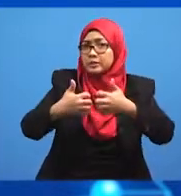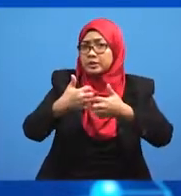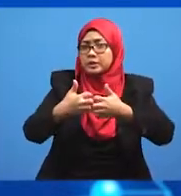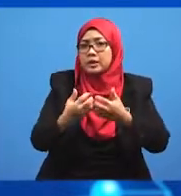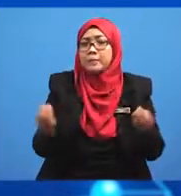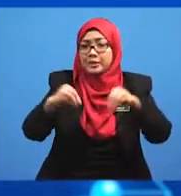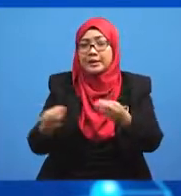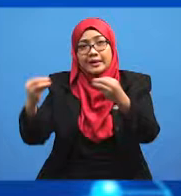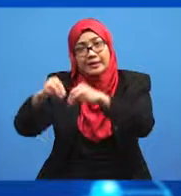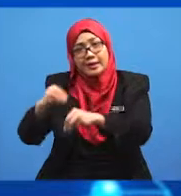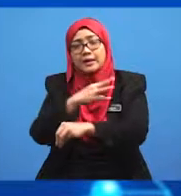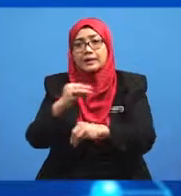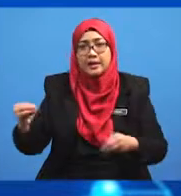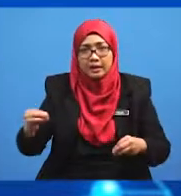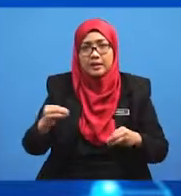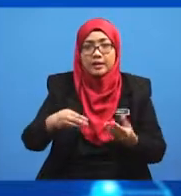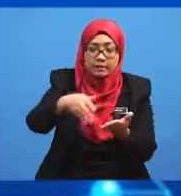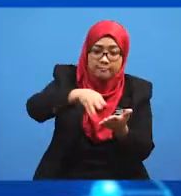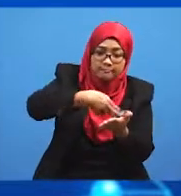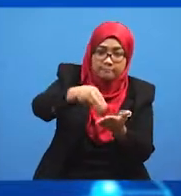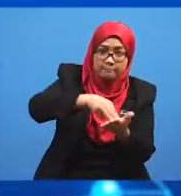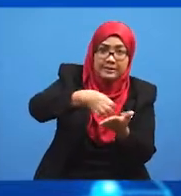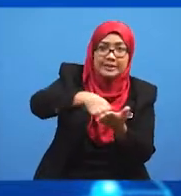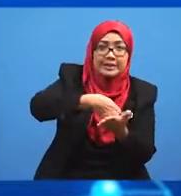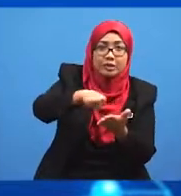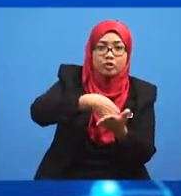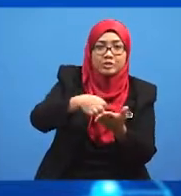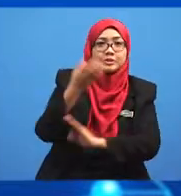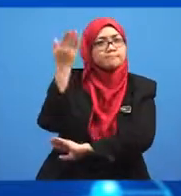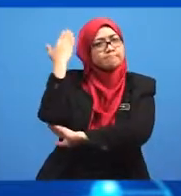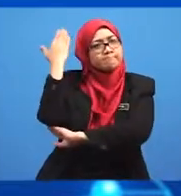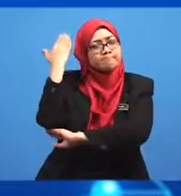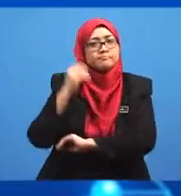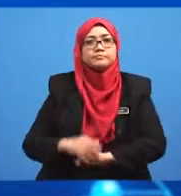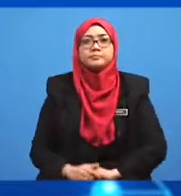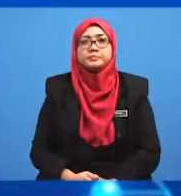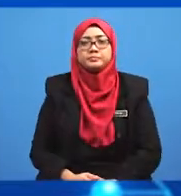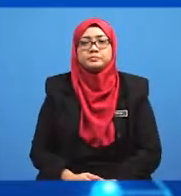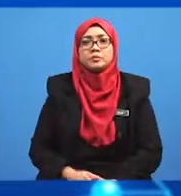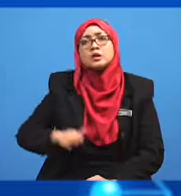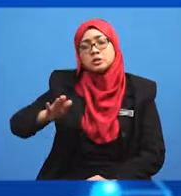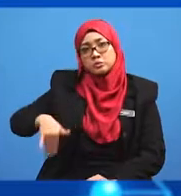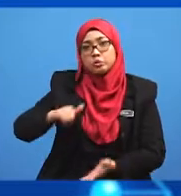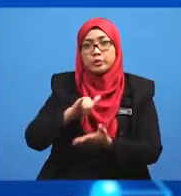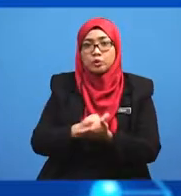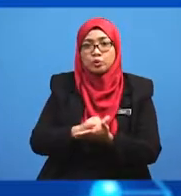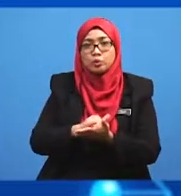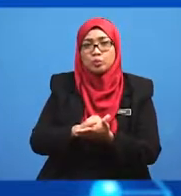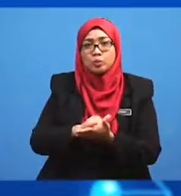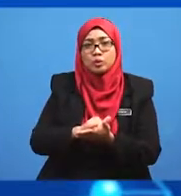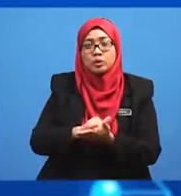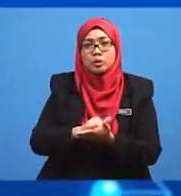juga bidang arkeologi. Ha, banyak kan? Baiklah, sebelum kita lihat kegunaan